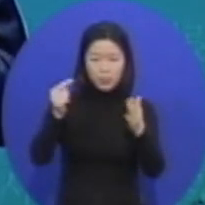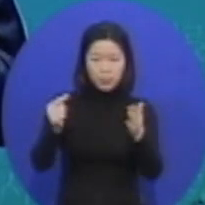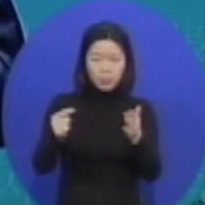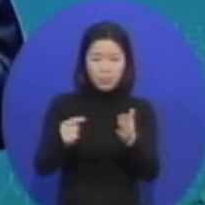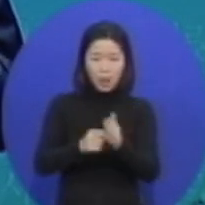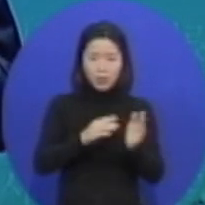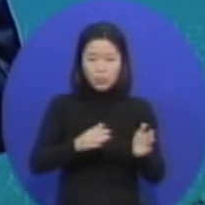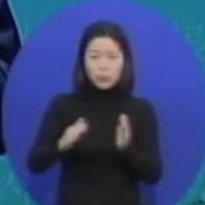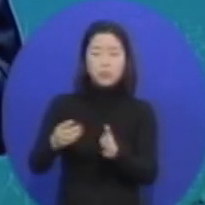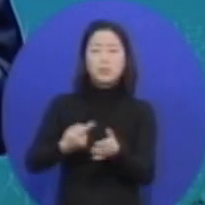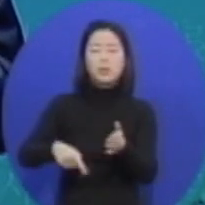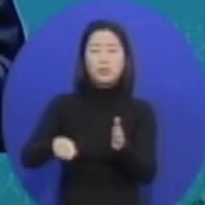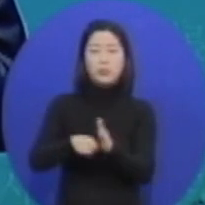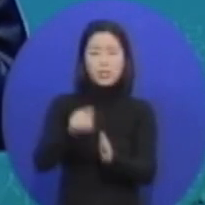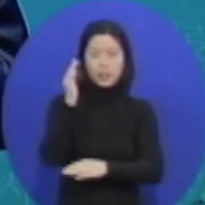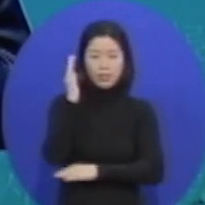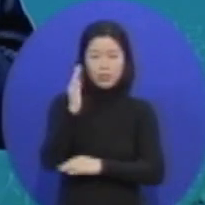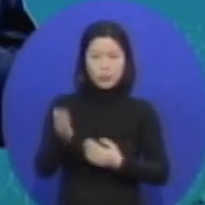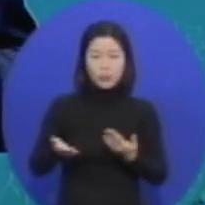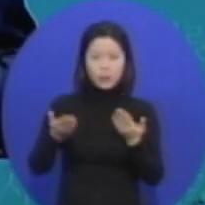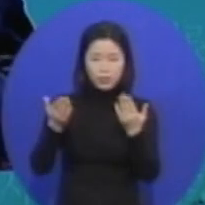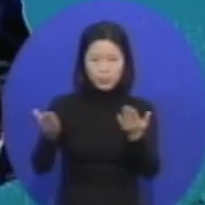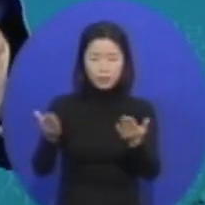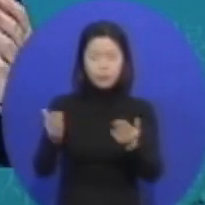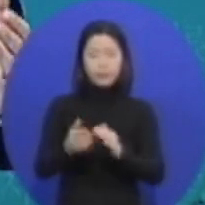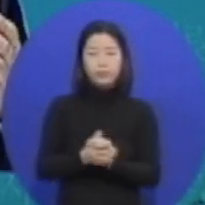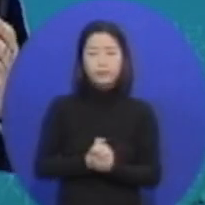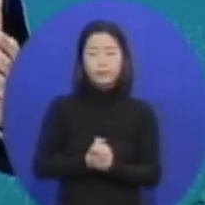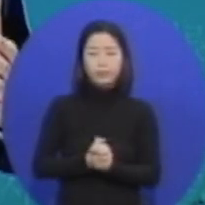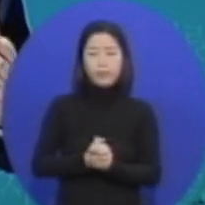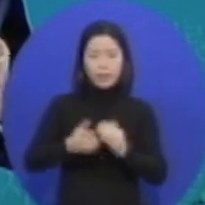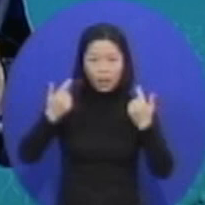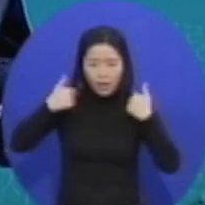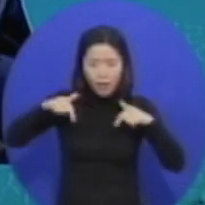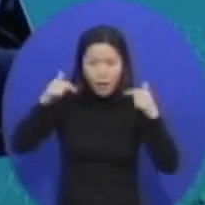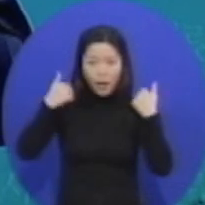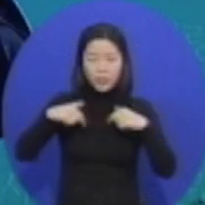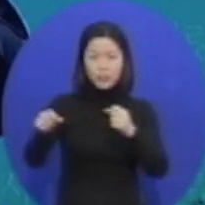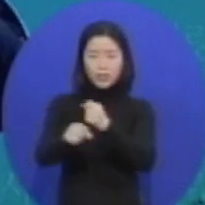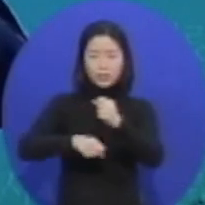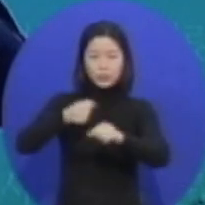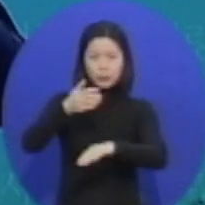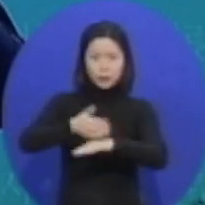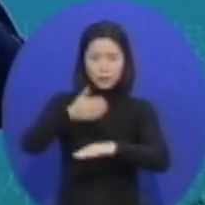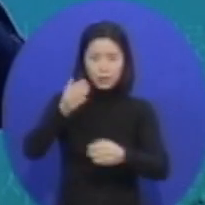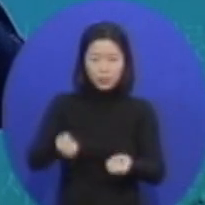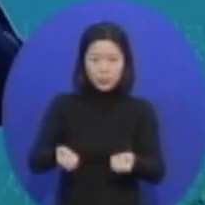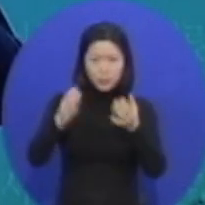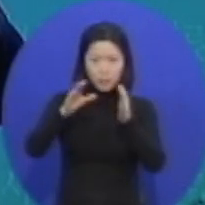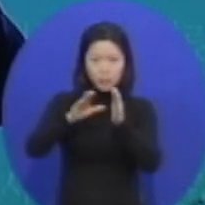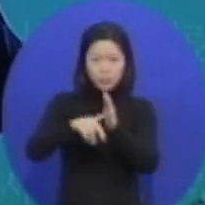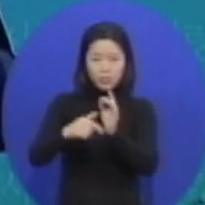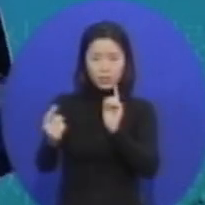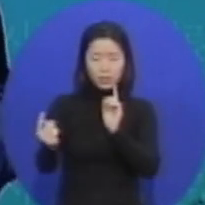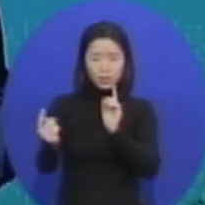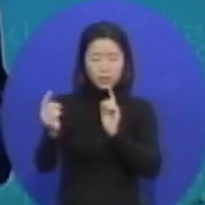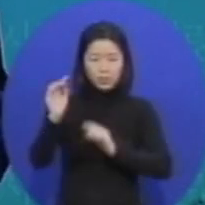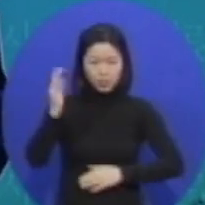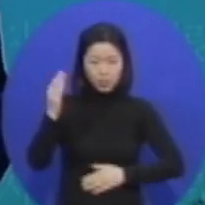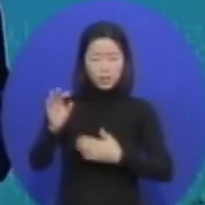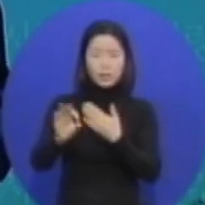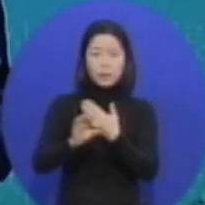여러분에게 드리려고 합니다 아 항상 추수감사절 때가 되면 이 감사 제목을 쓰는